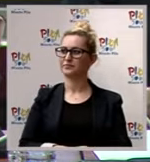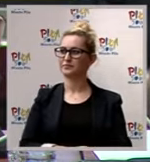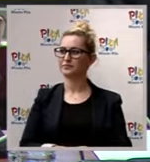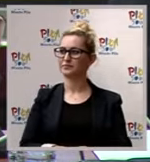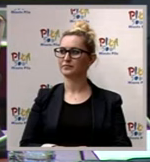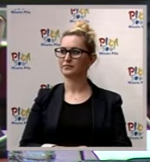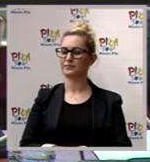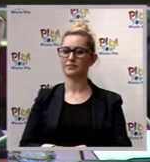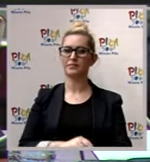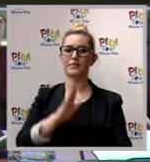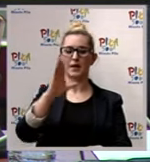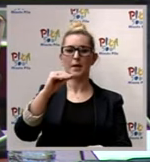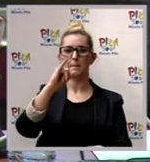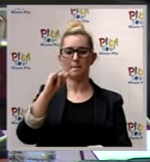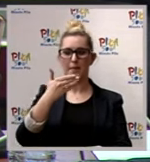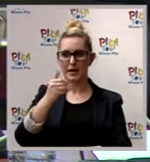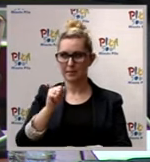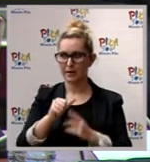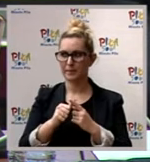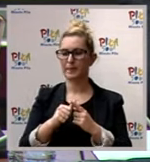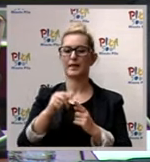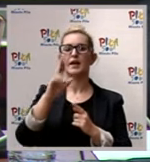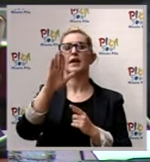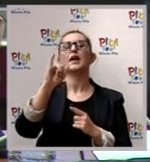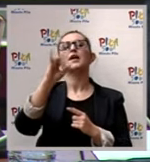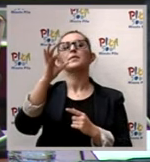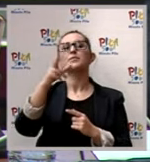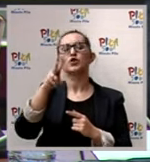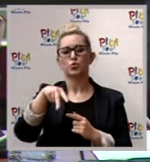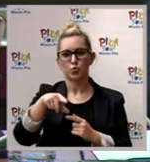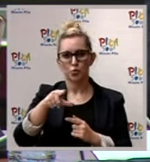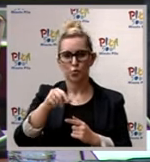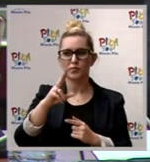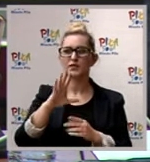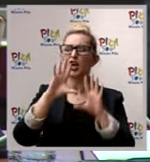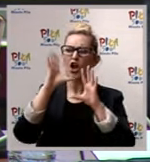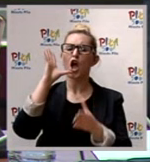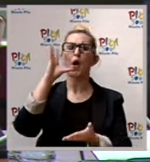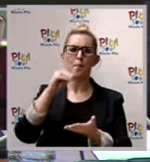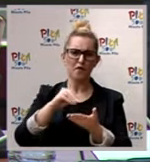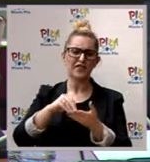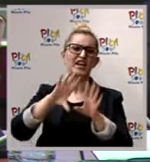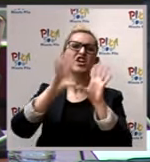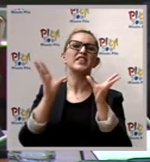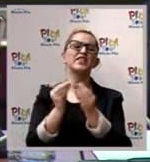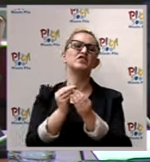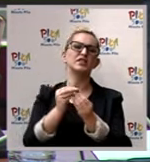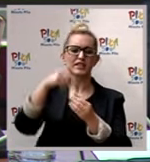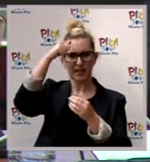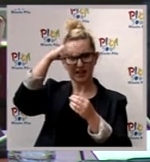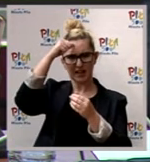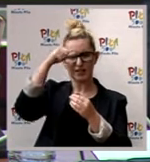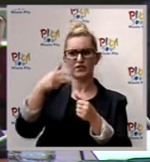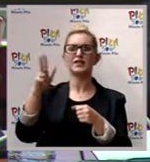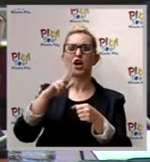30. Krystyna Bejma, Stanisław Franciszek Biskupski, Krystyna Halina Brosz, Mirosław Brosz,